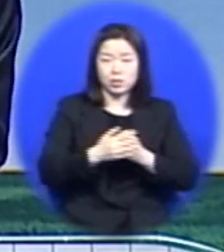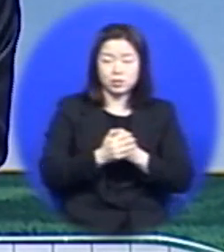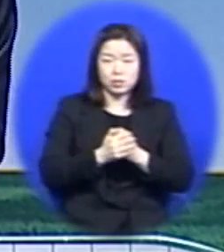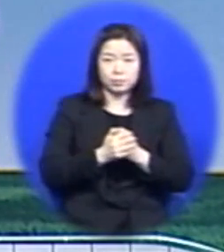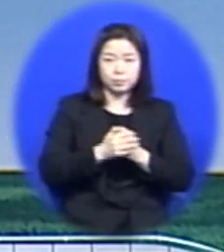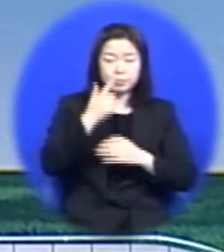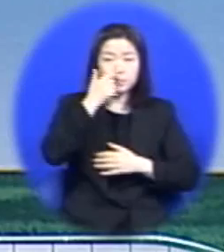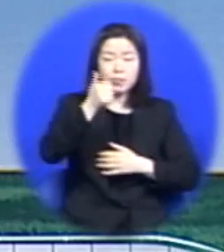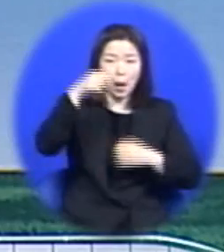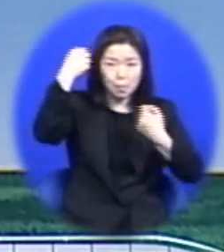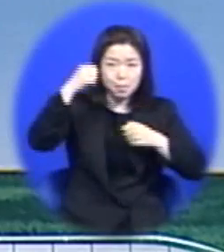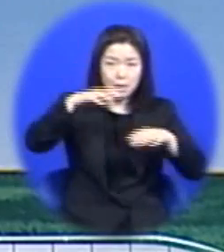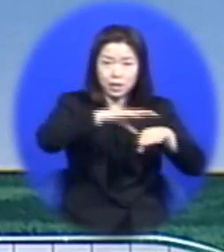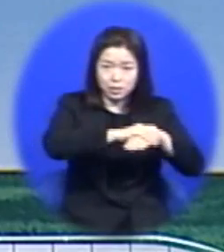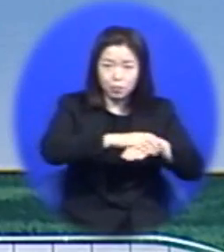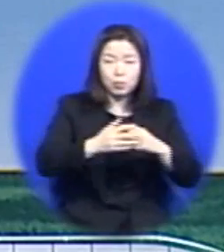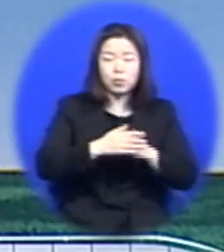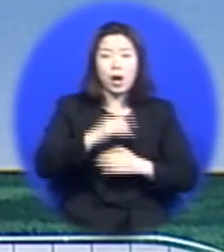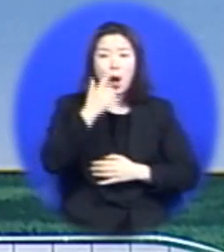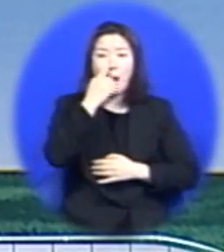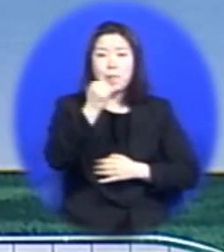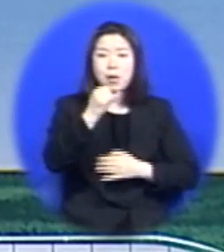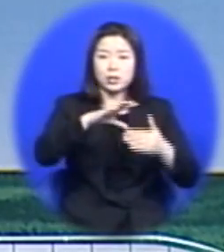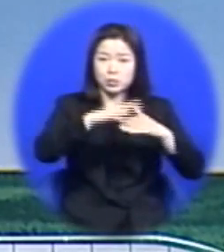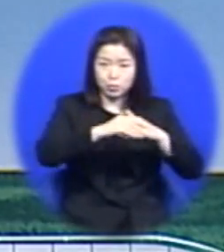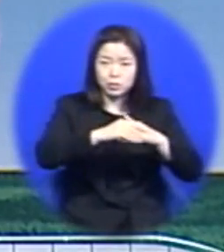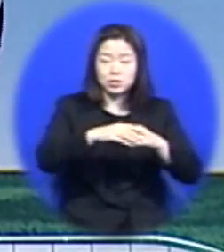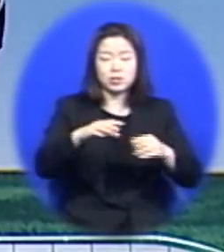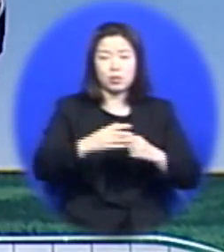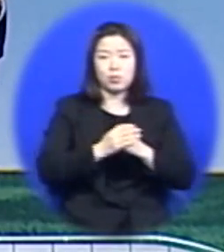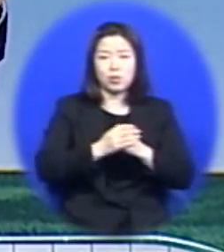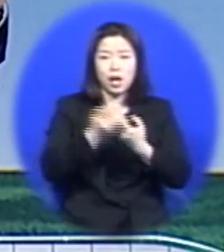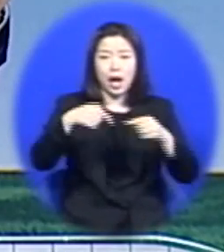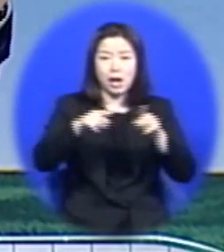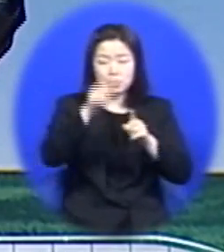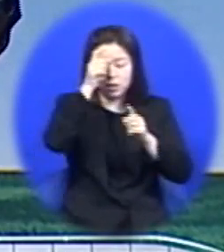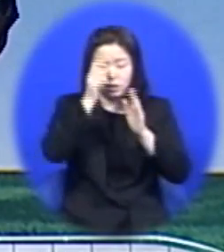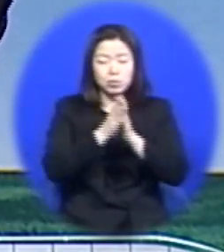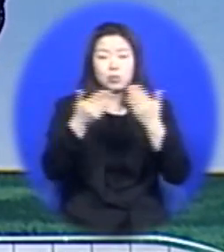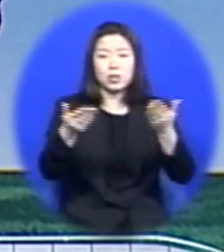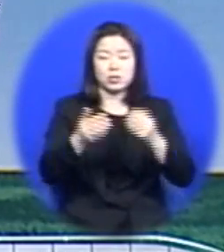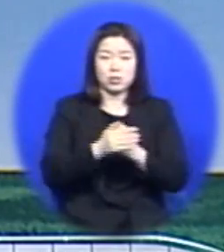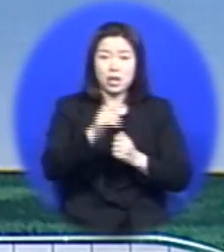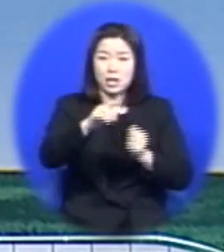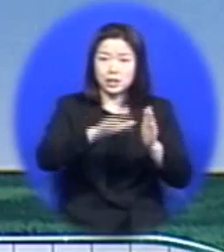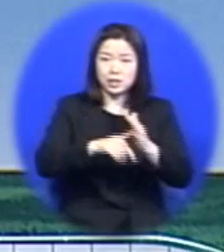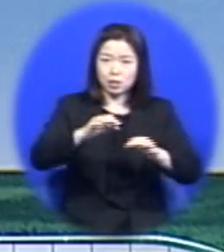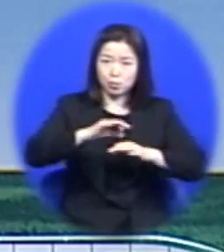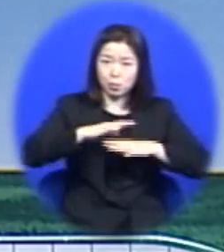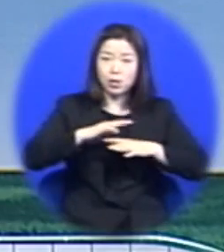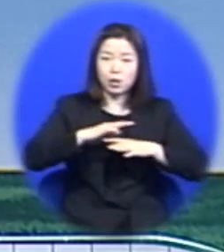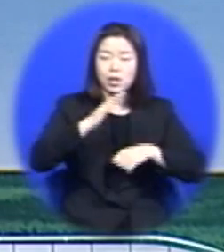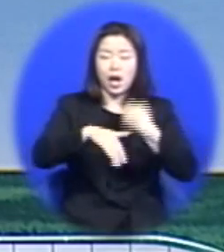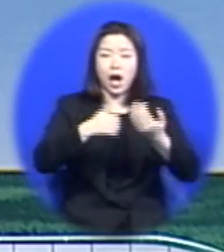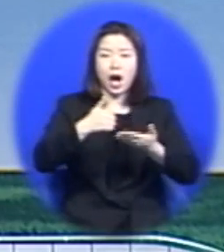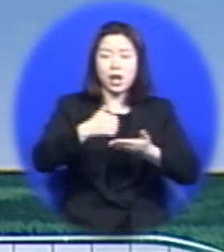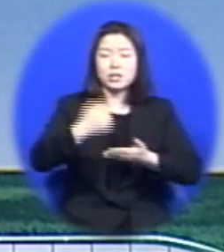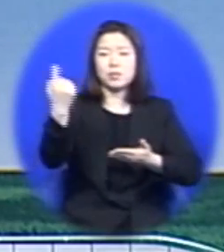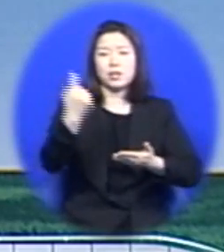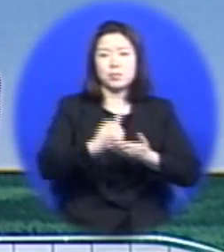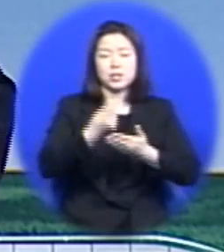발을 붙잡고 엄마는 손을 붙잡고 같이 기도했습니다. 그때 놀라운 하나님의 임재를 경험합니다.